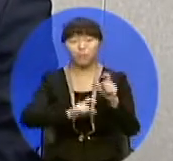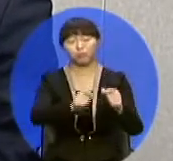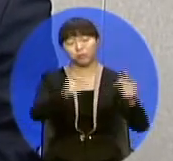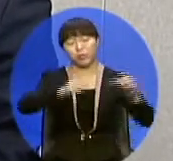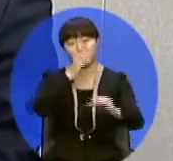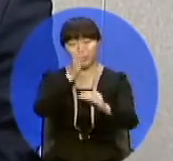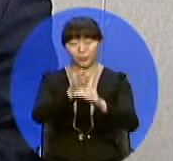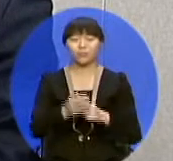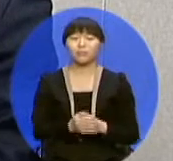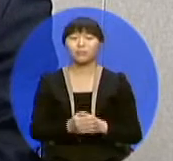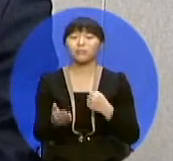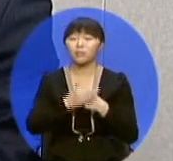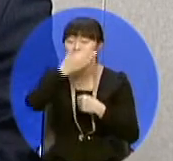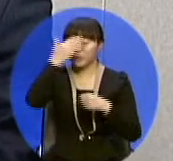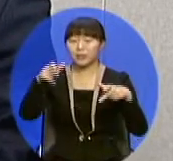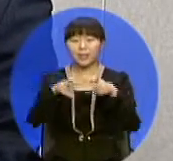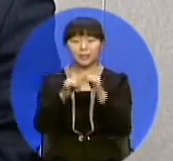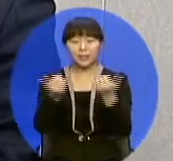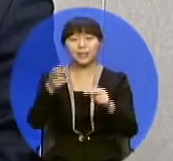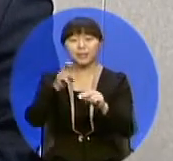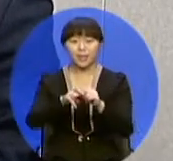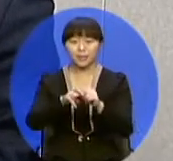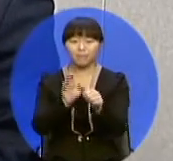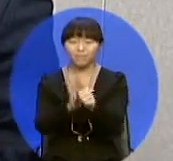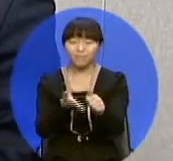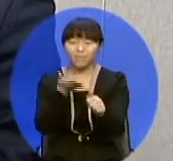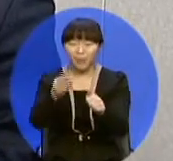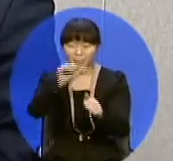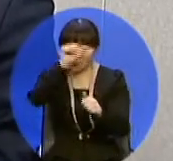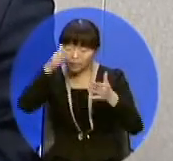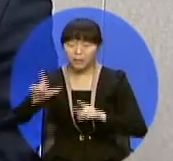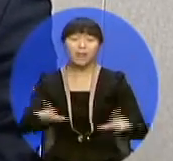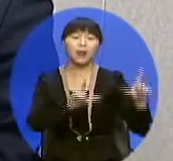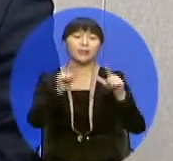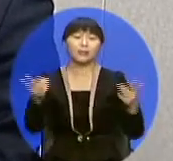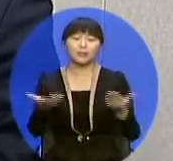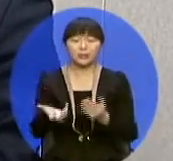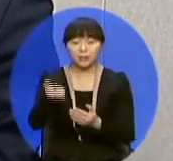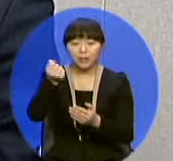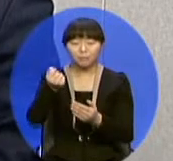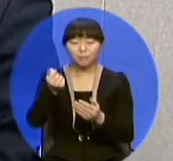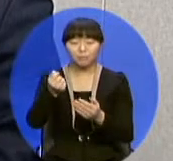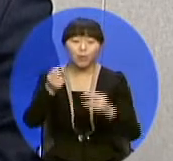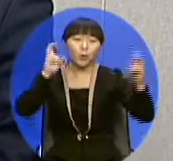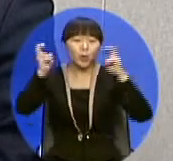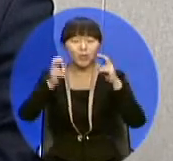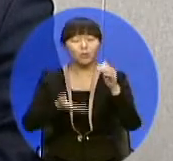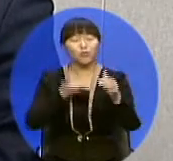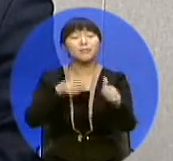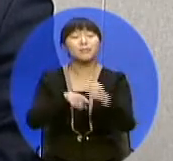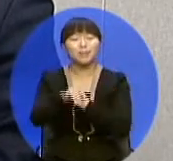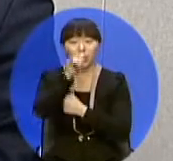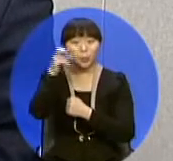있습니다. 그래서 청년 장애인들한테 그런 일자리를 줌으로써 평생을 살아가는 직장을 준 의미가 있고요. 또